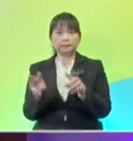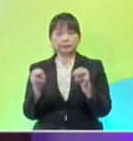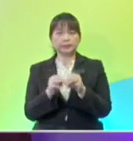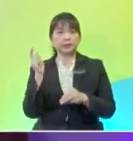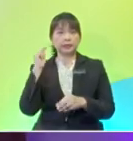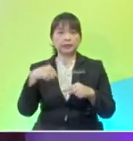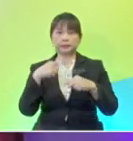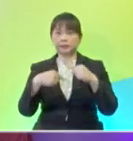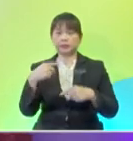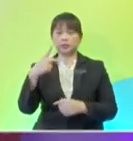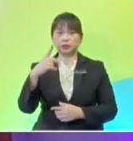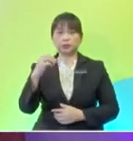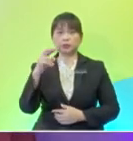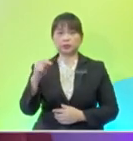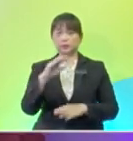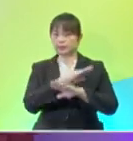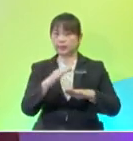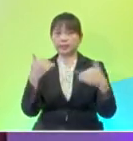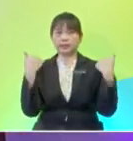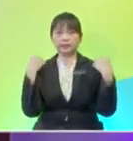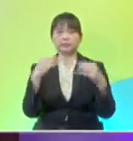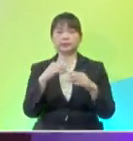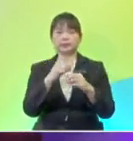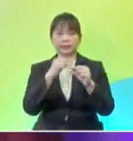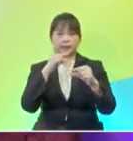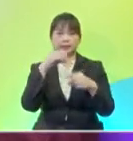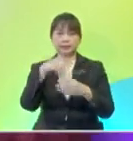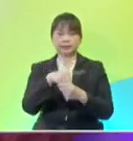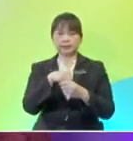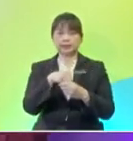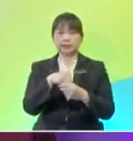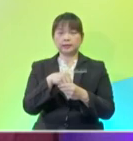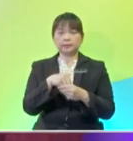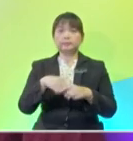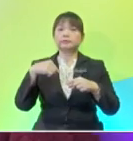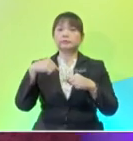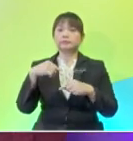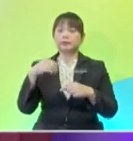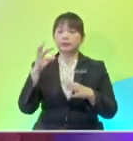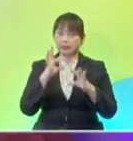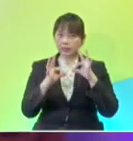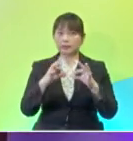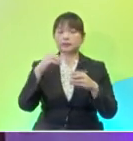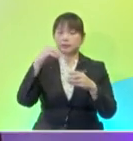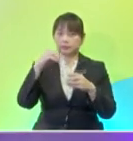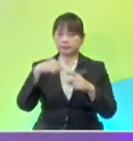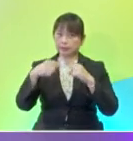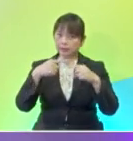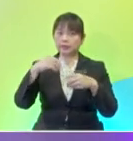tidak ada garisan di bagian dalamnya adalah Pirami diantaranya